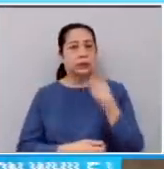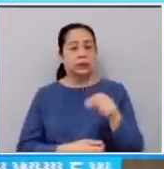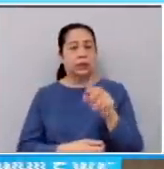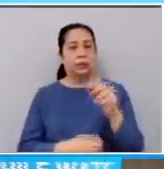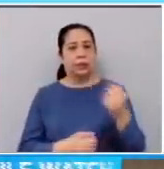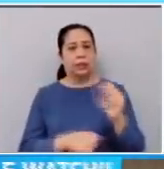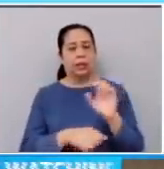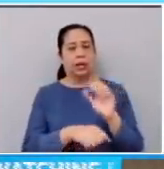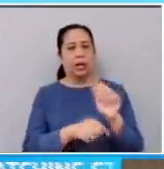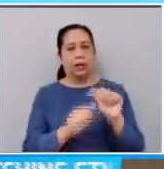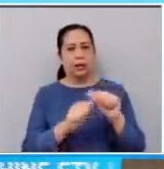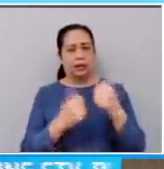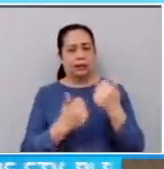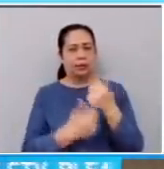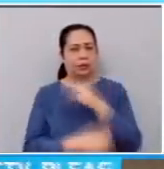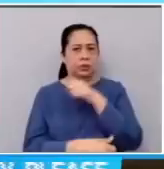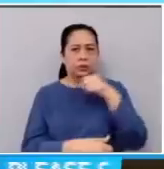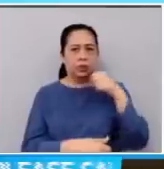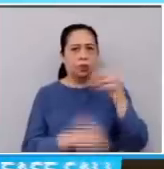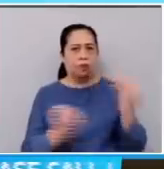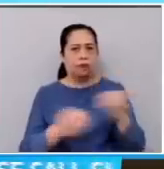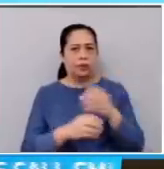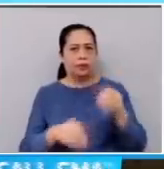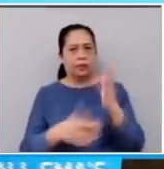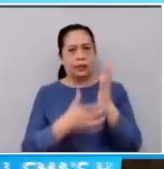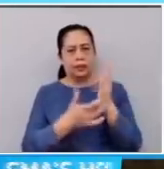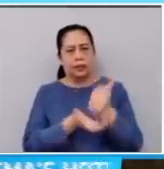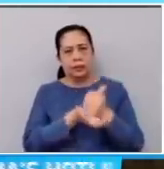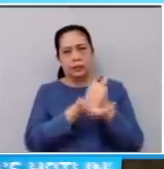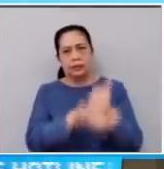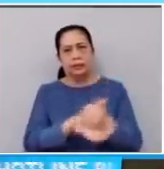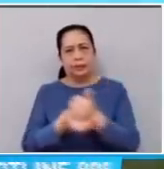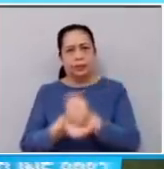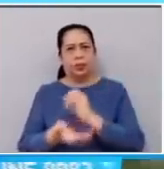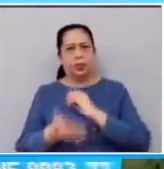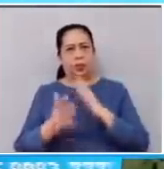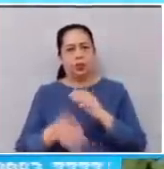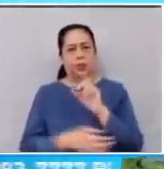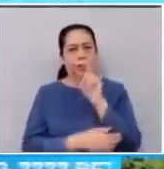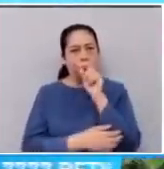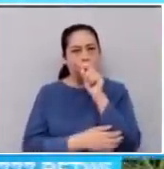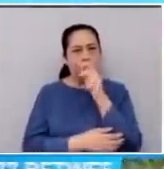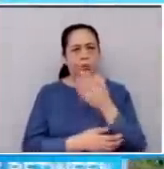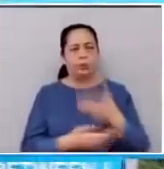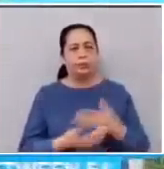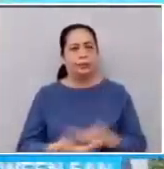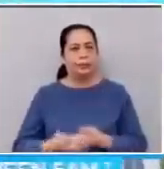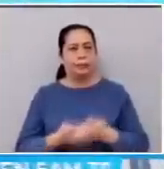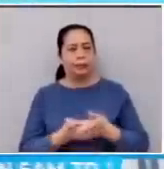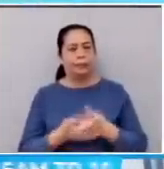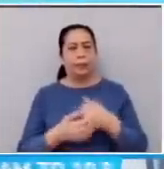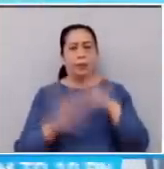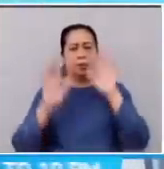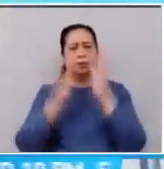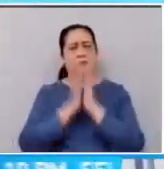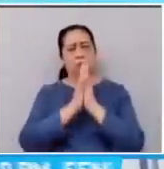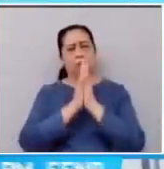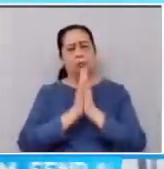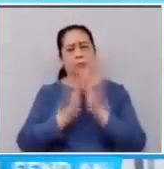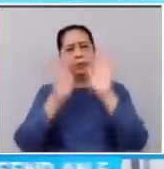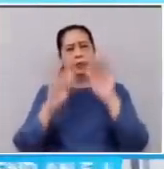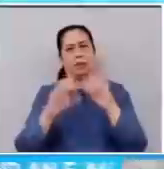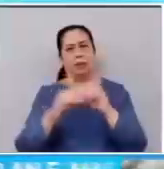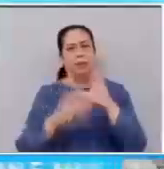Agriculture Office, bibigyan nila ng technical assistance ang mga may-ari ng sisiw. Ulan naman ang dasal ng mga magsasaka sa kabatuan